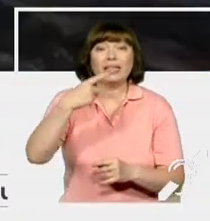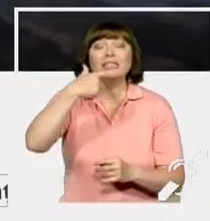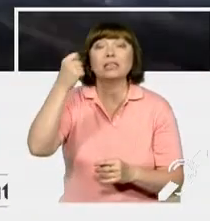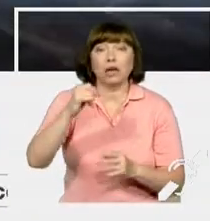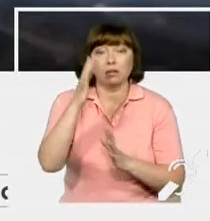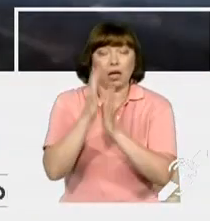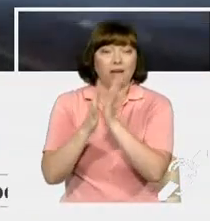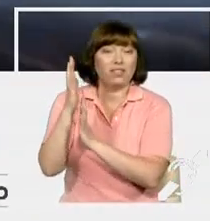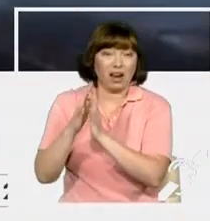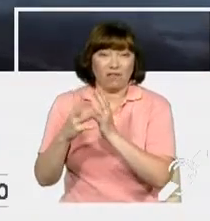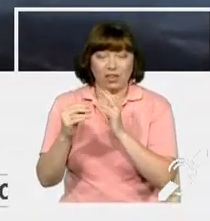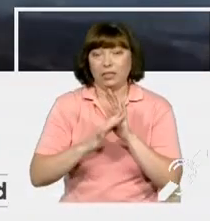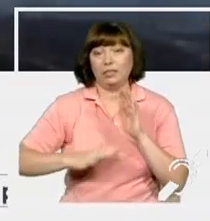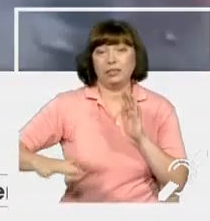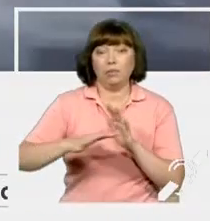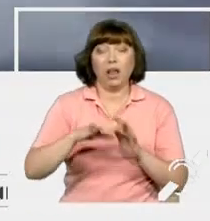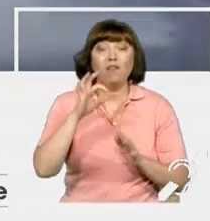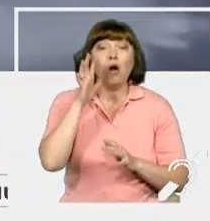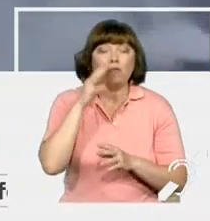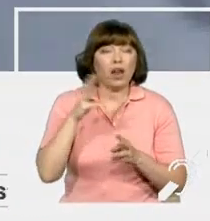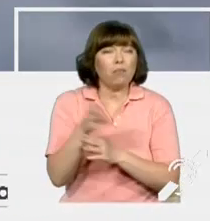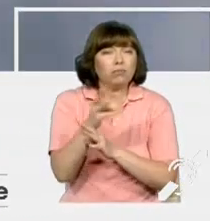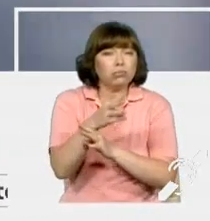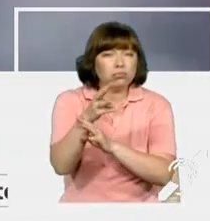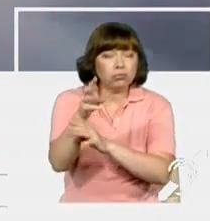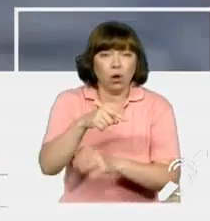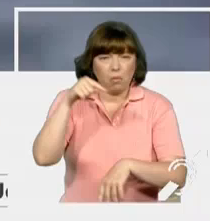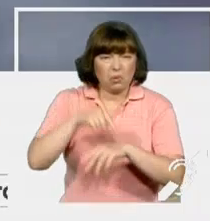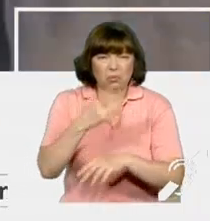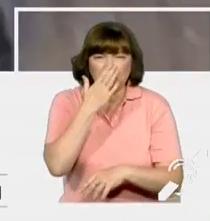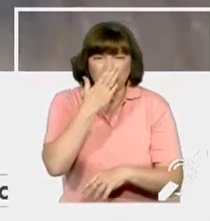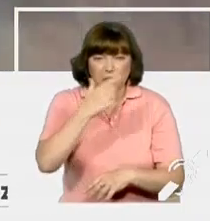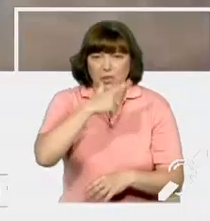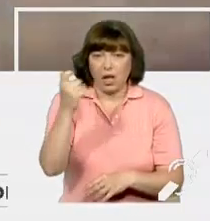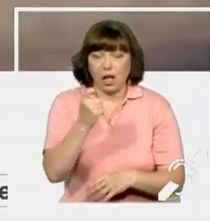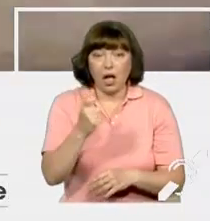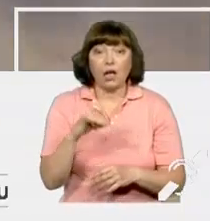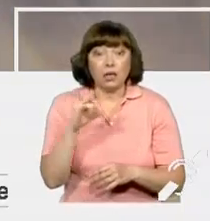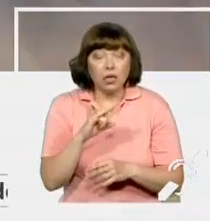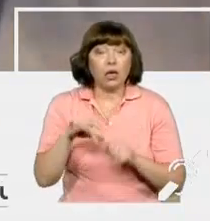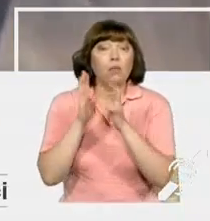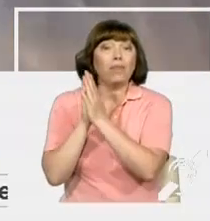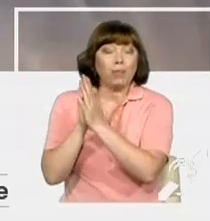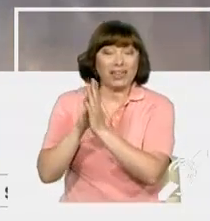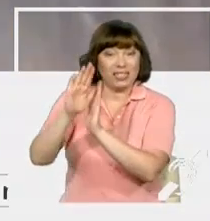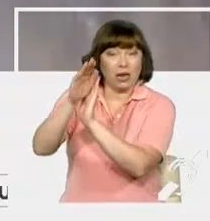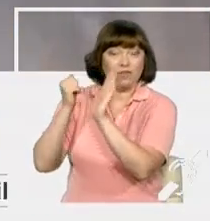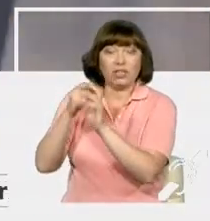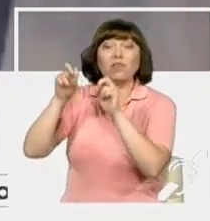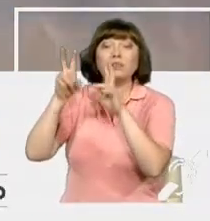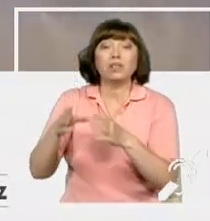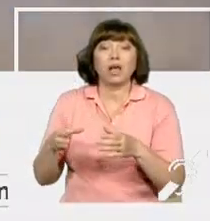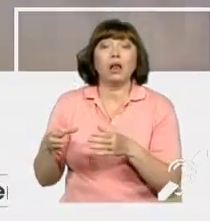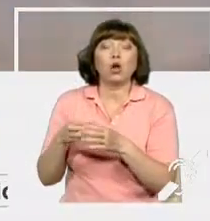de vegetație uscată. În timpul intervenției, pompierii au simțit miros de gaze, respectiv au solicitat serviciile de gaze